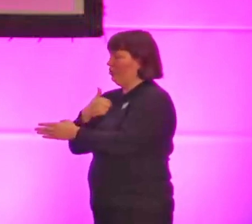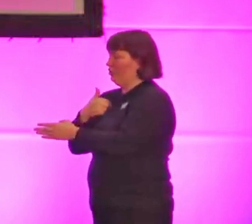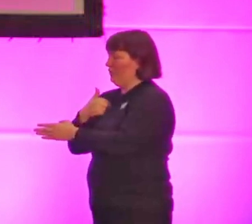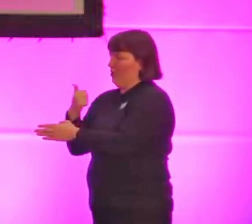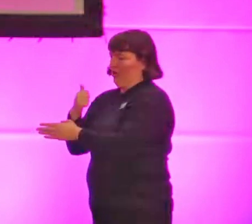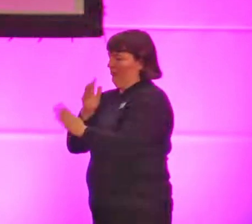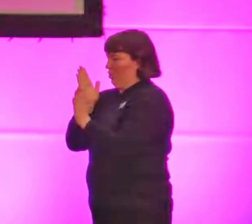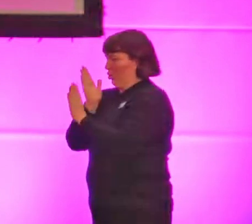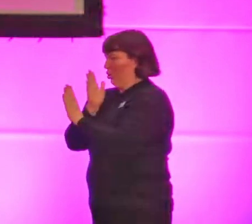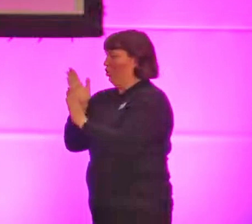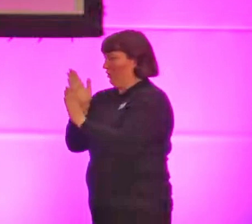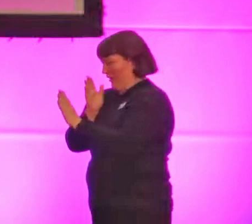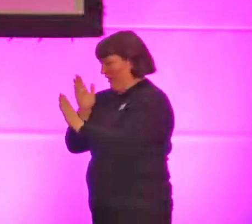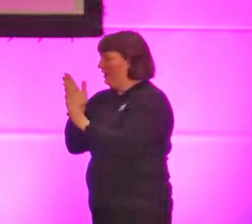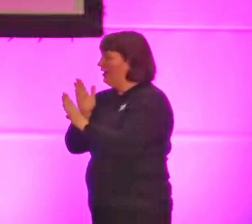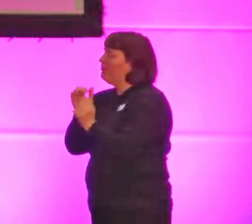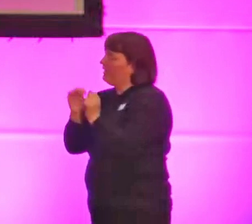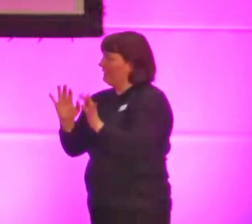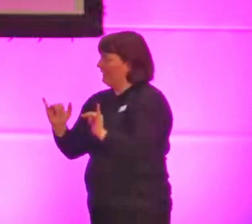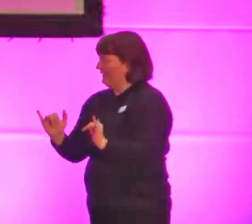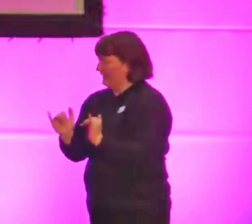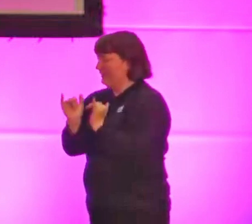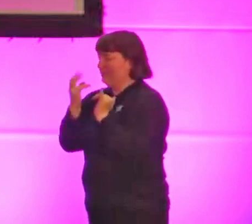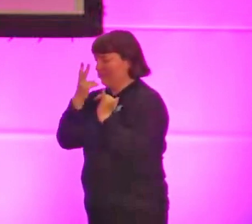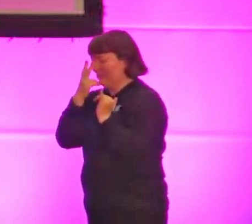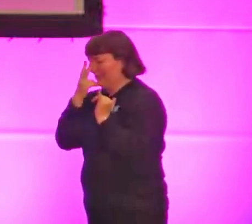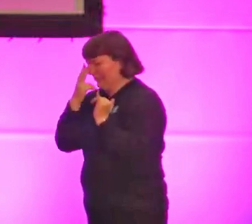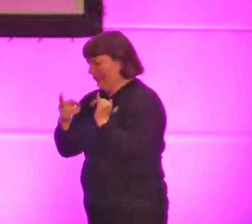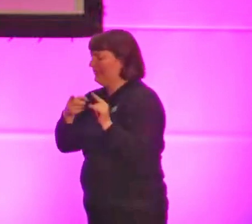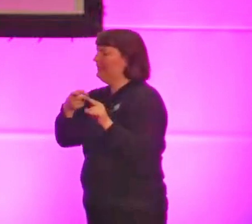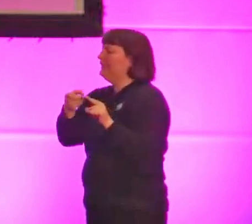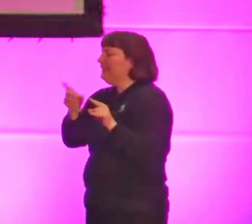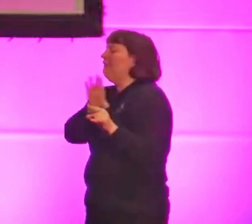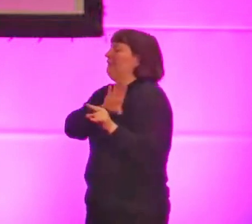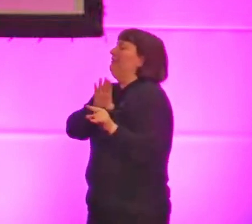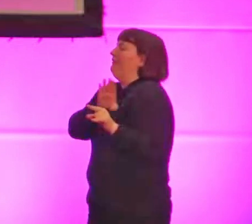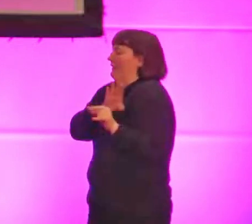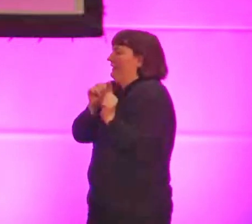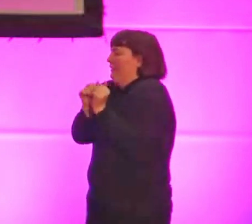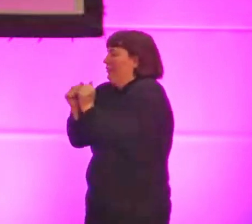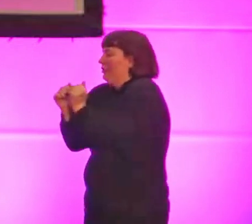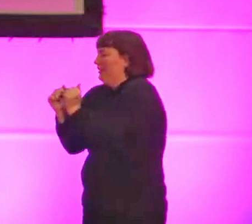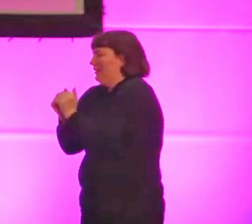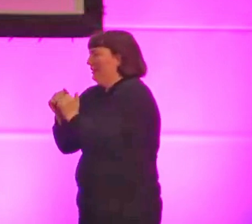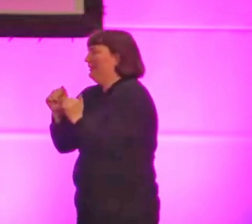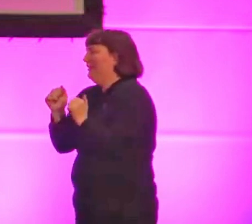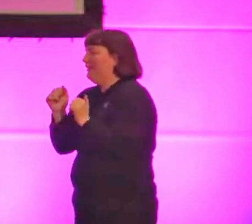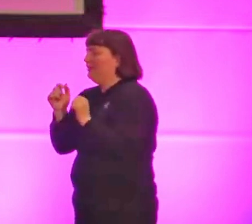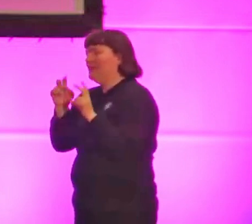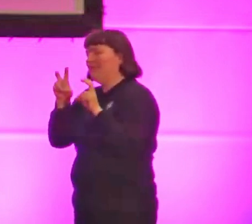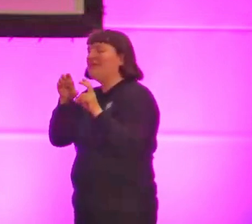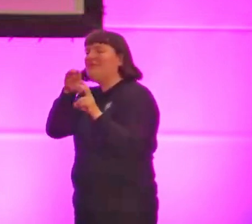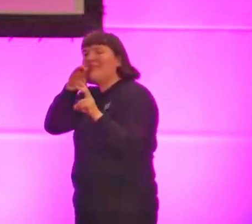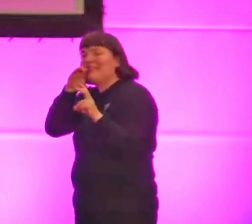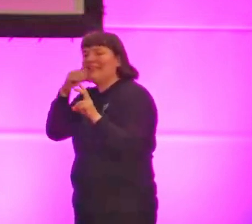bara ryktesvis, men det upptäcktes ganska snart att det pågick saker som man kan höra när det blir en viskningslek, som